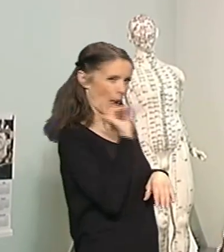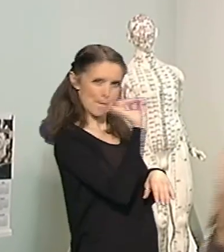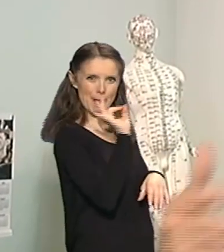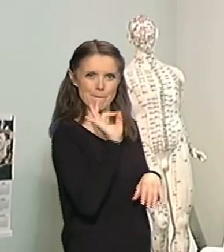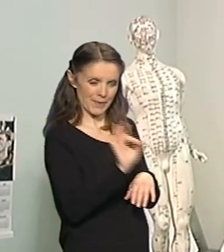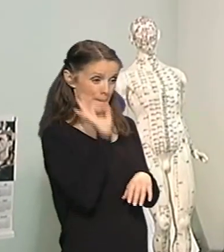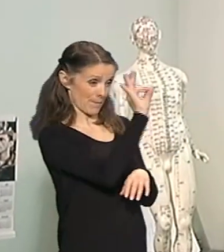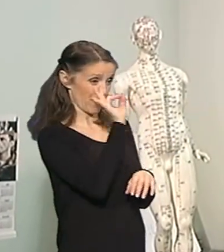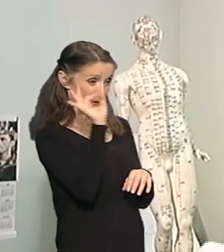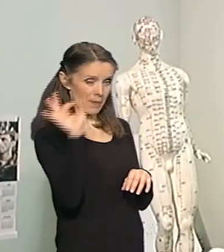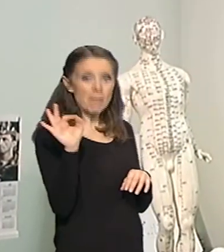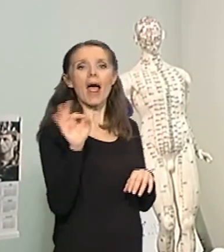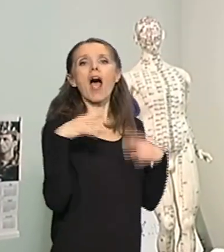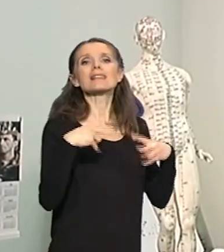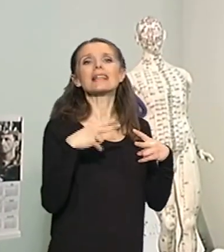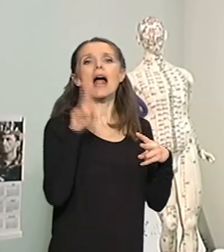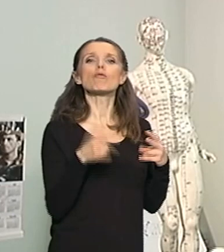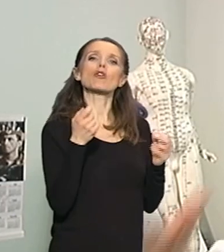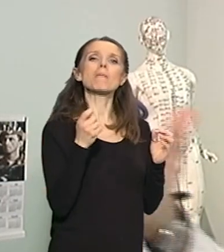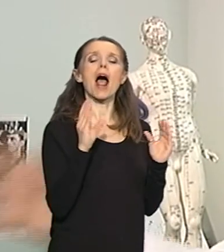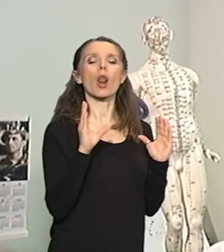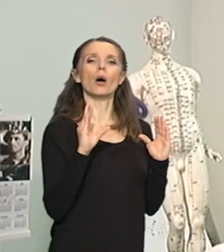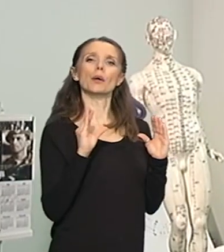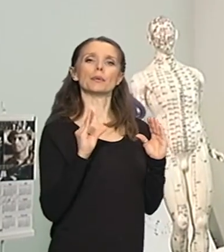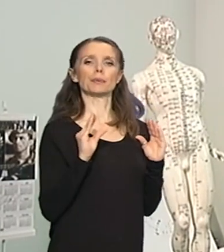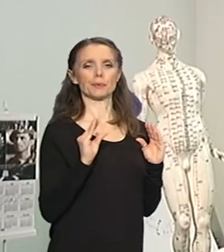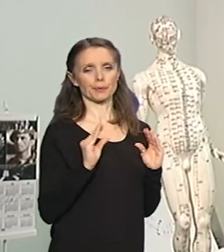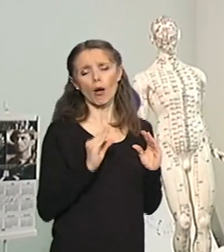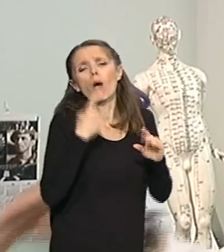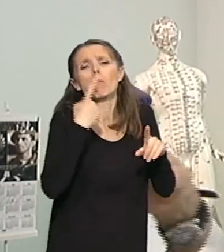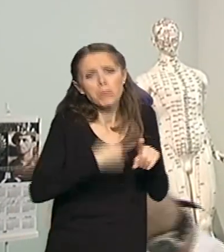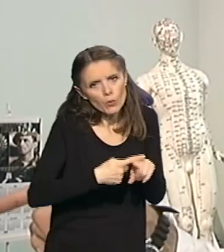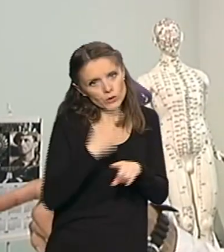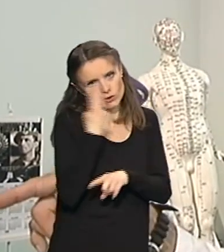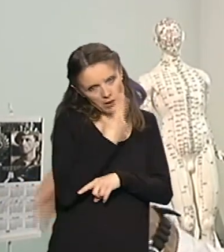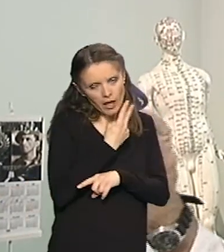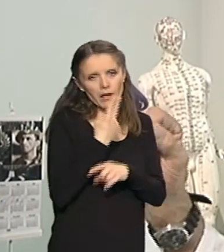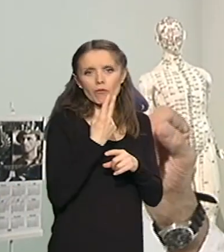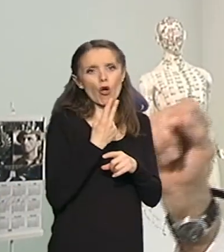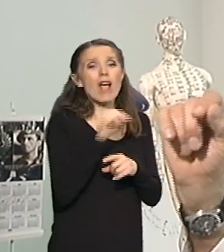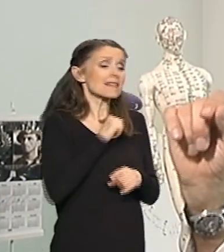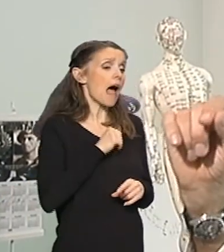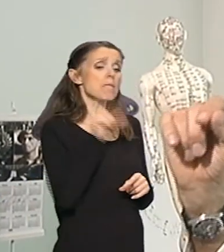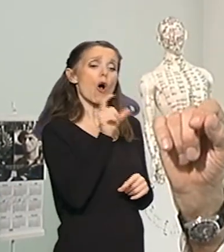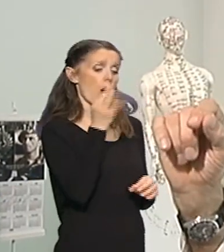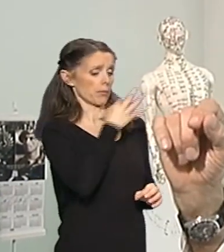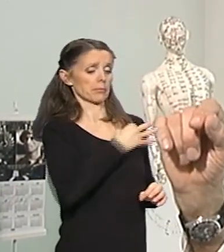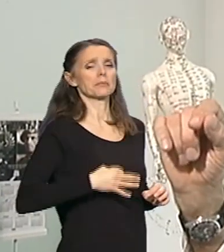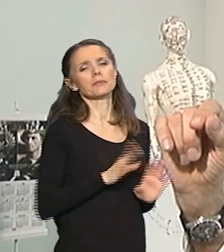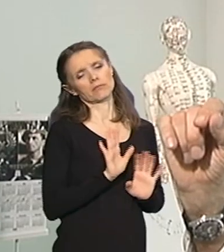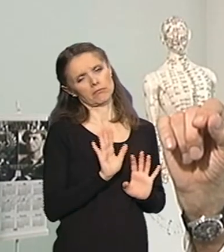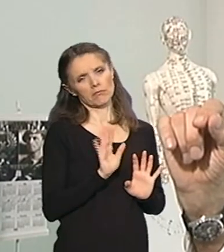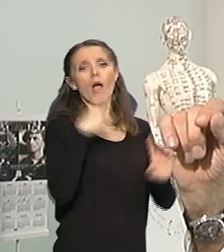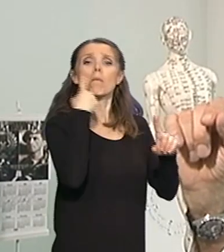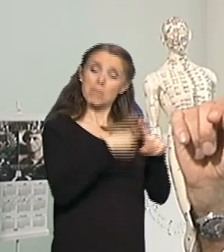se to pomogne da se onda taj strah bolje reguliše. I uz, naravno, uz to ne bih ja koristio samo to, ja bih uz to koristio